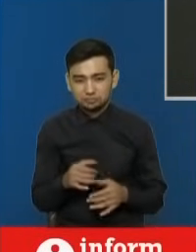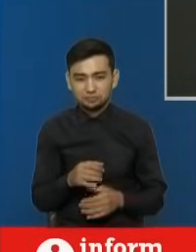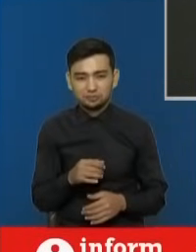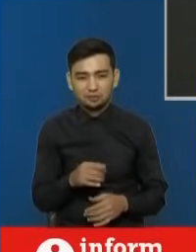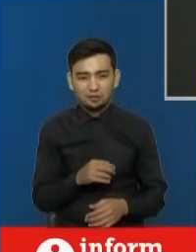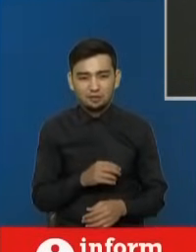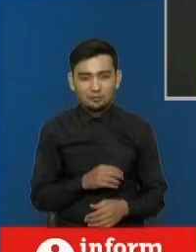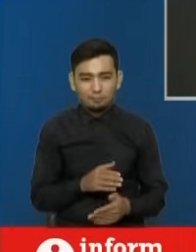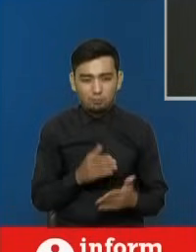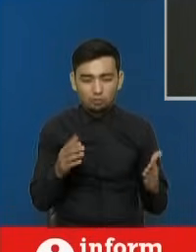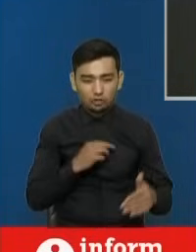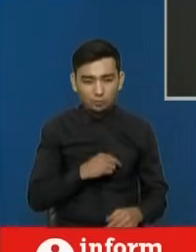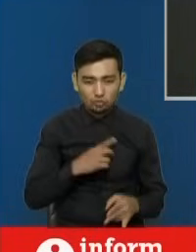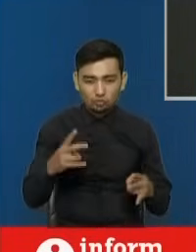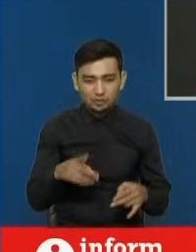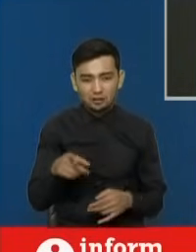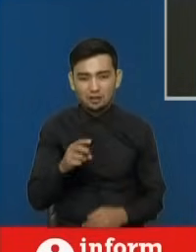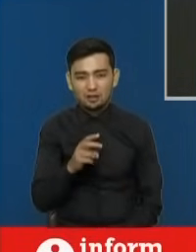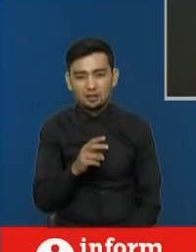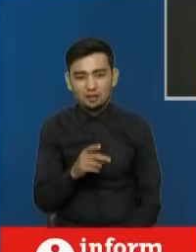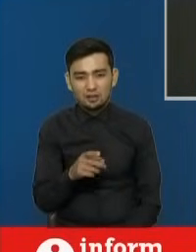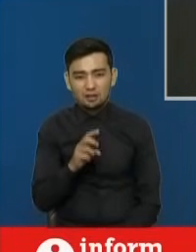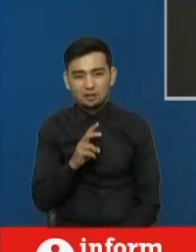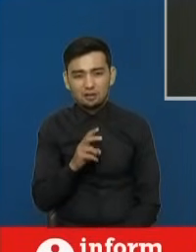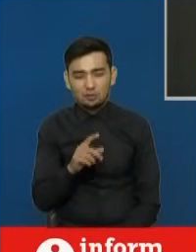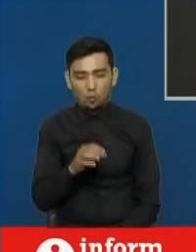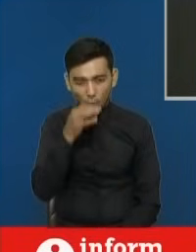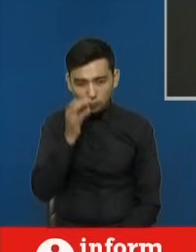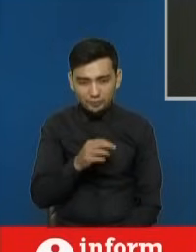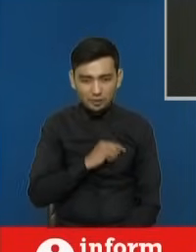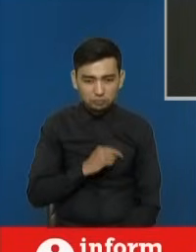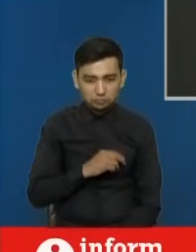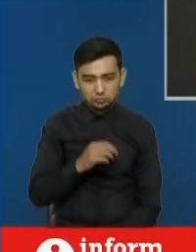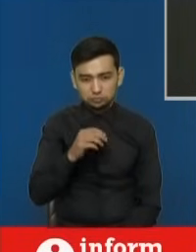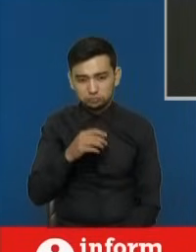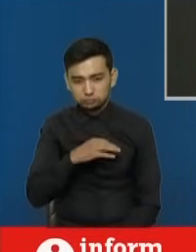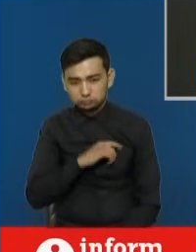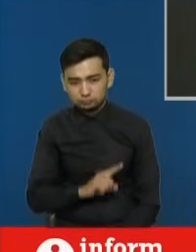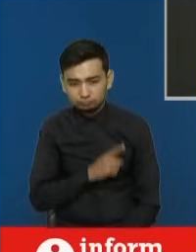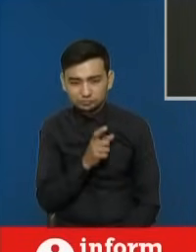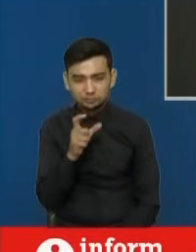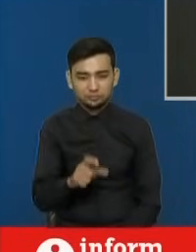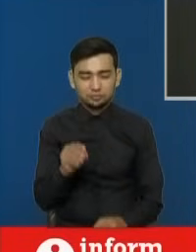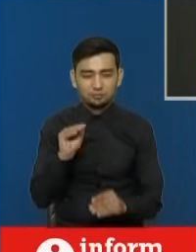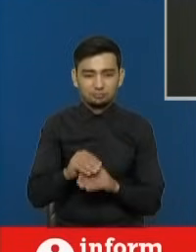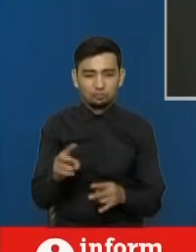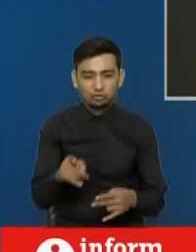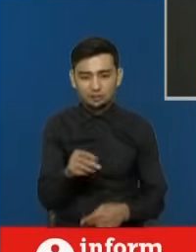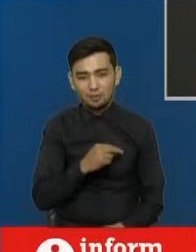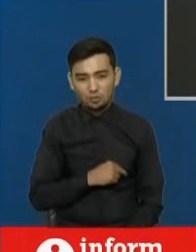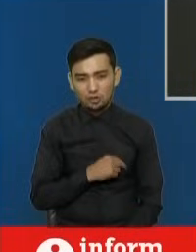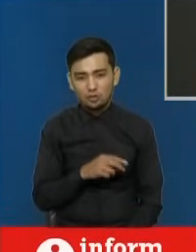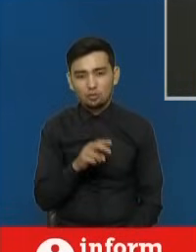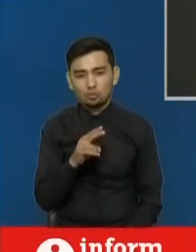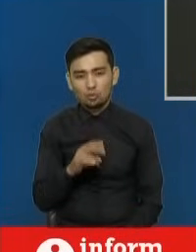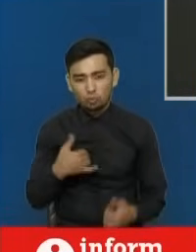квалификация там должна быть очень высокая, профессиональная такая, да, потому что там не только